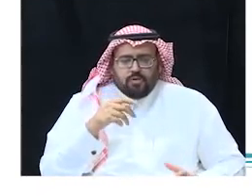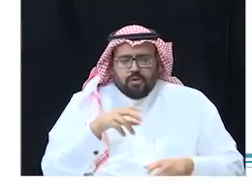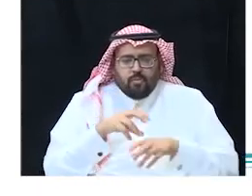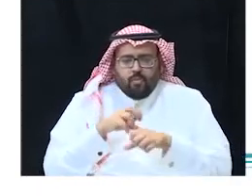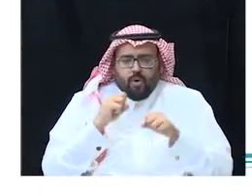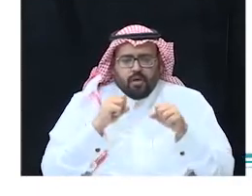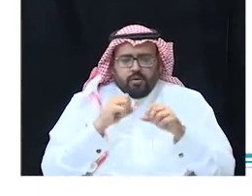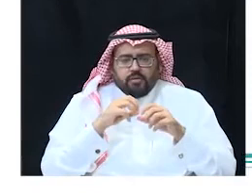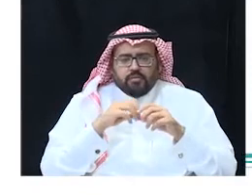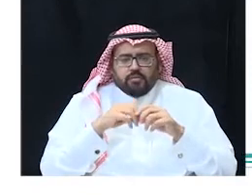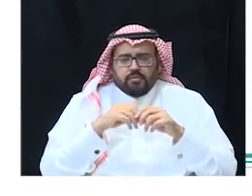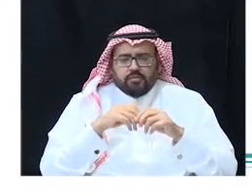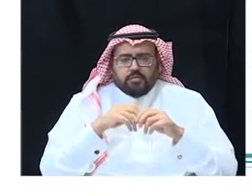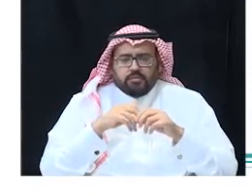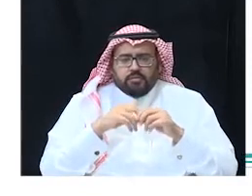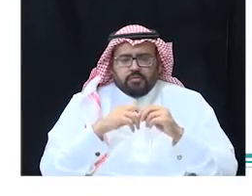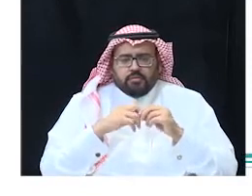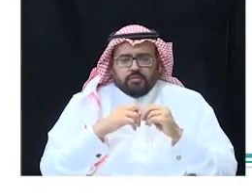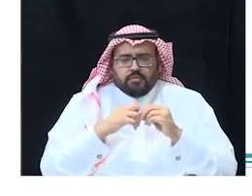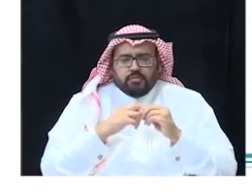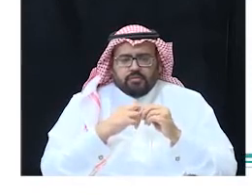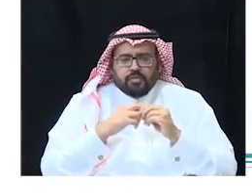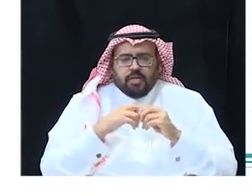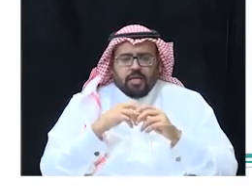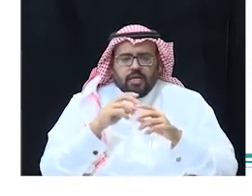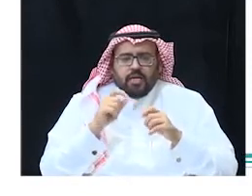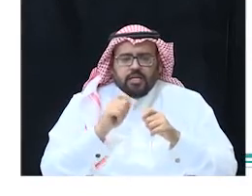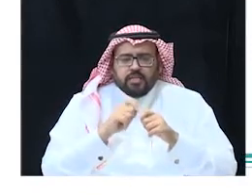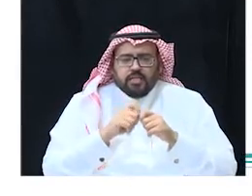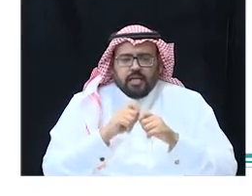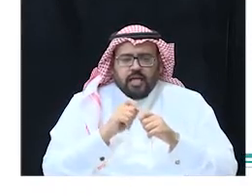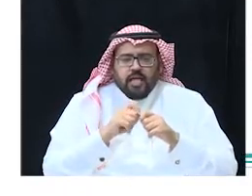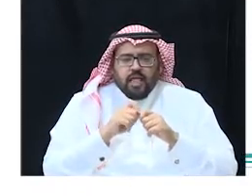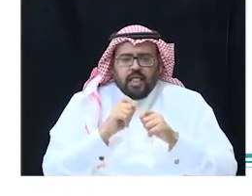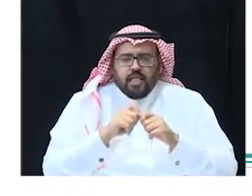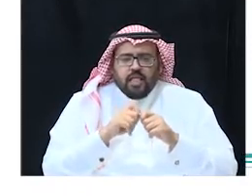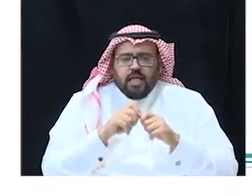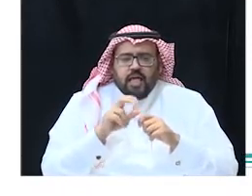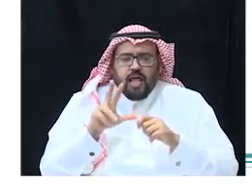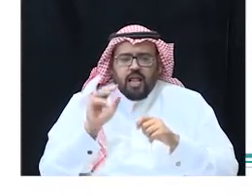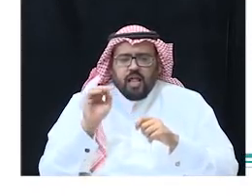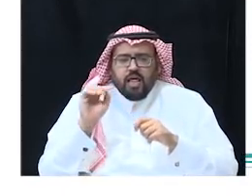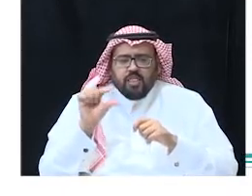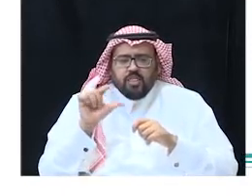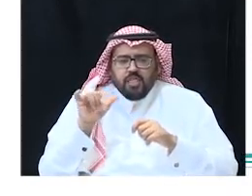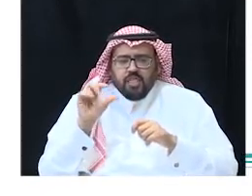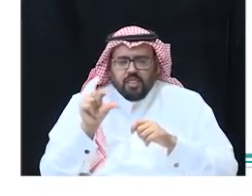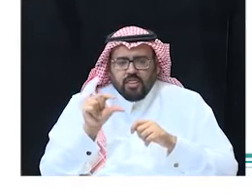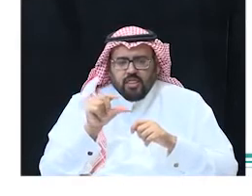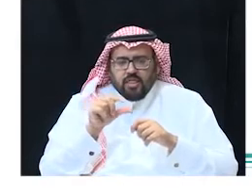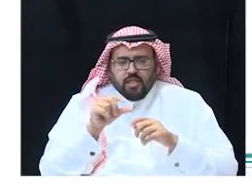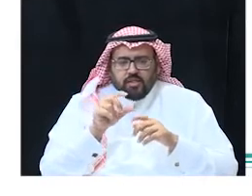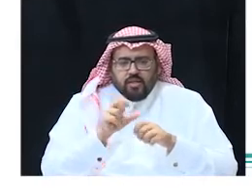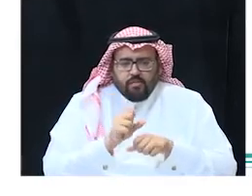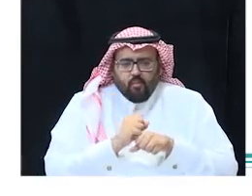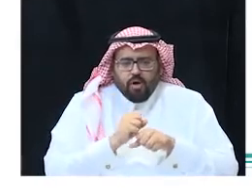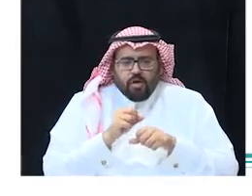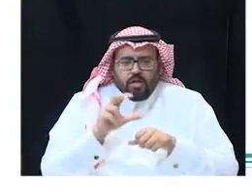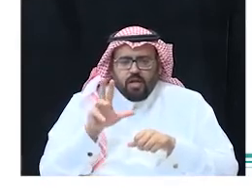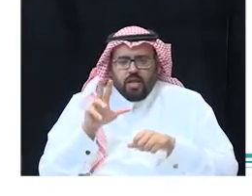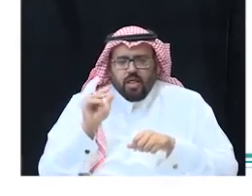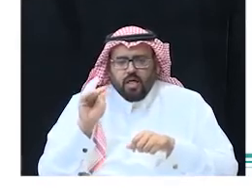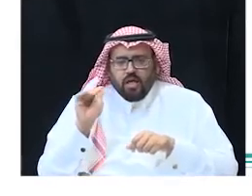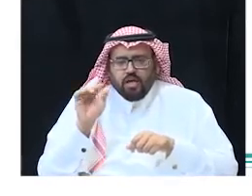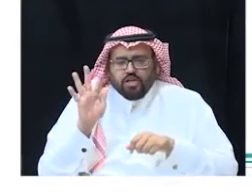يلا يا أبطال، يجذب المغناطيس المواد المصنوعة من الحديد، ولا يجذب الكثير